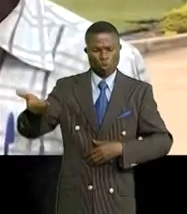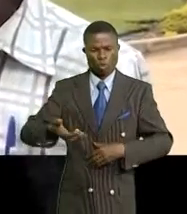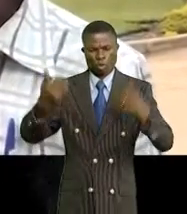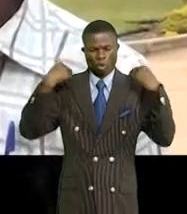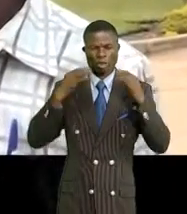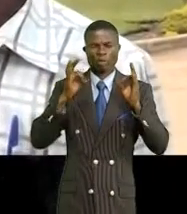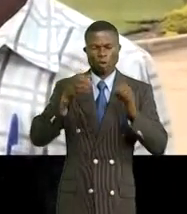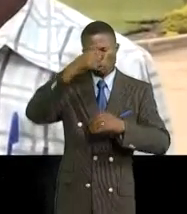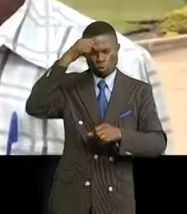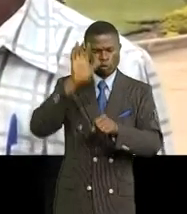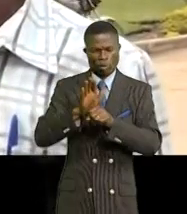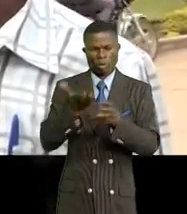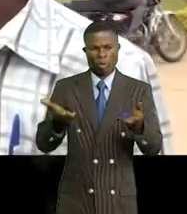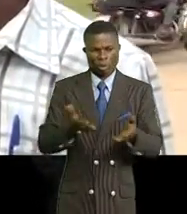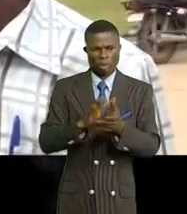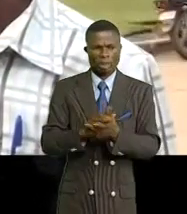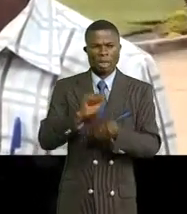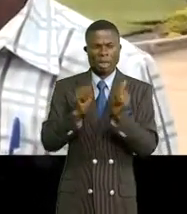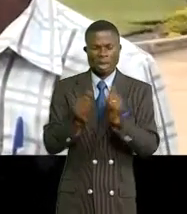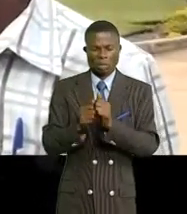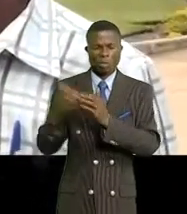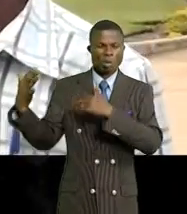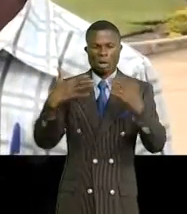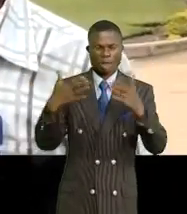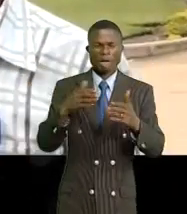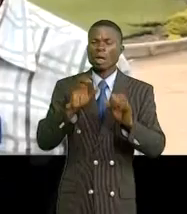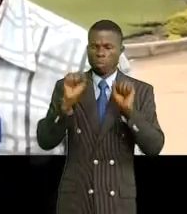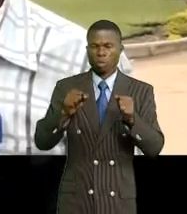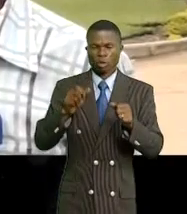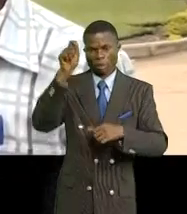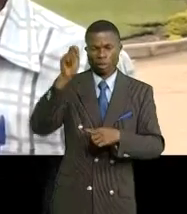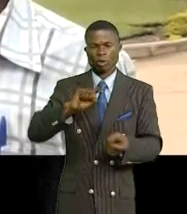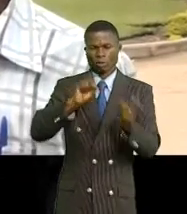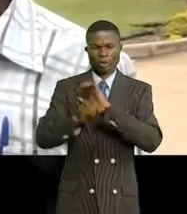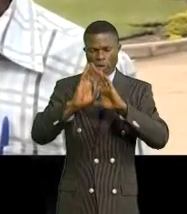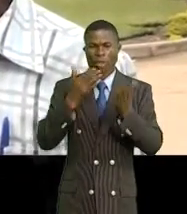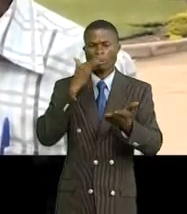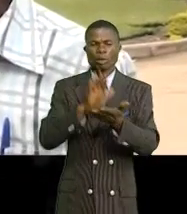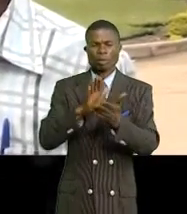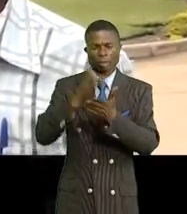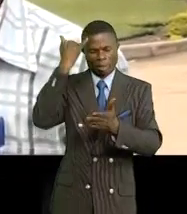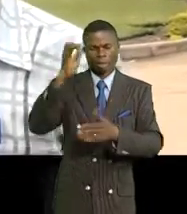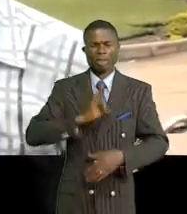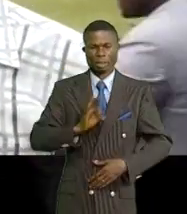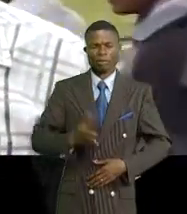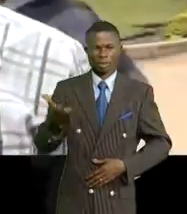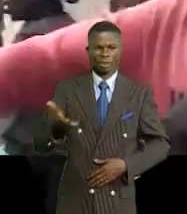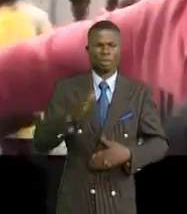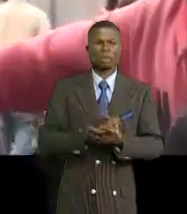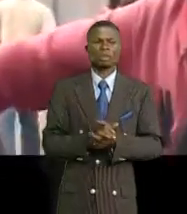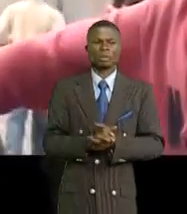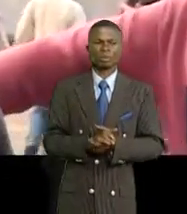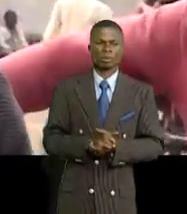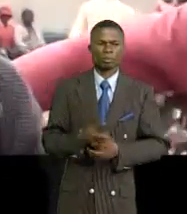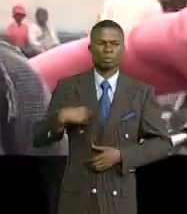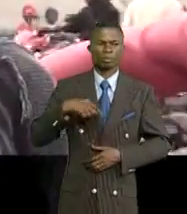a beaucoup souffert. Avec cette équipe, je crois qu'on va tout changer. Vraiment, on félicite l'initiative du chef de l'État. Pourquoi nous